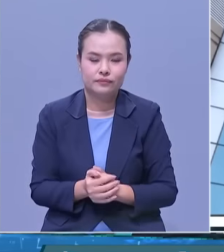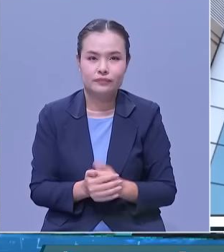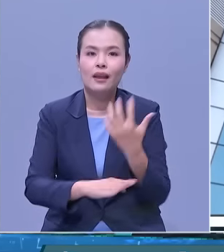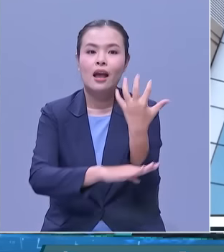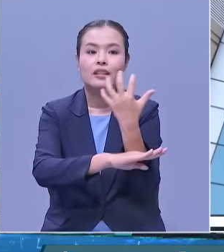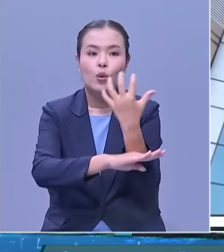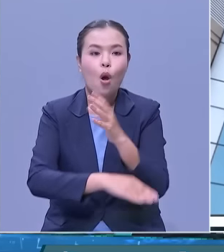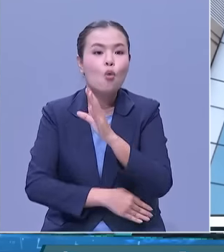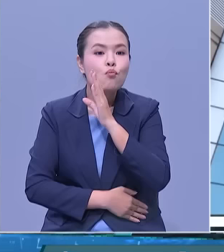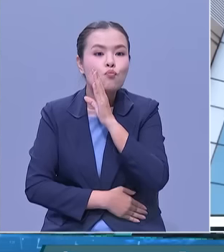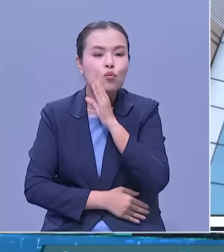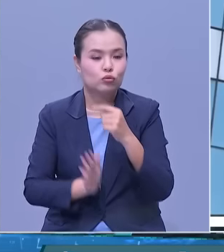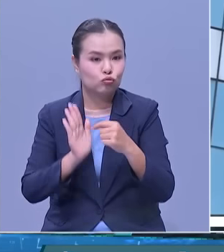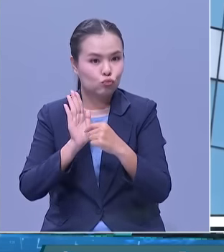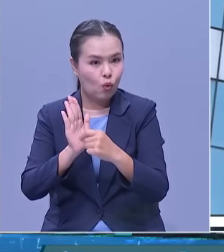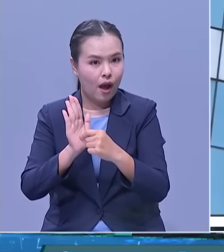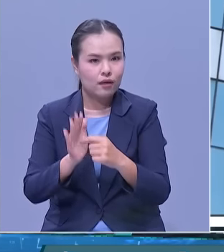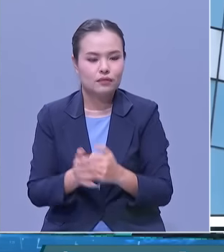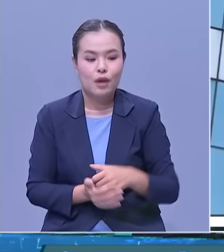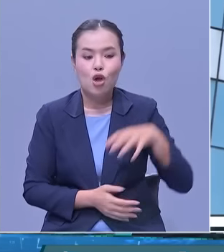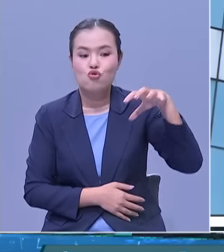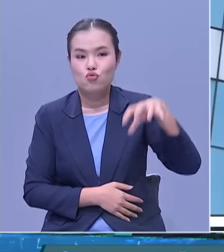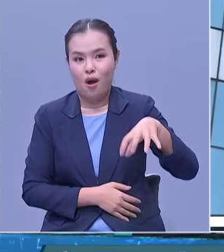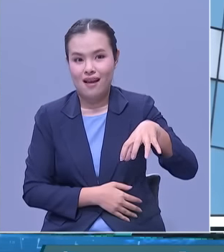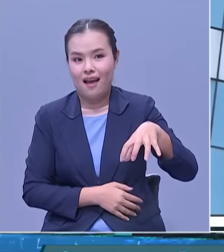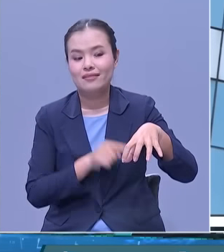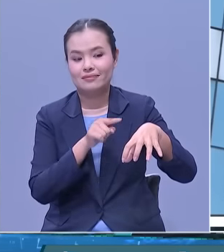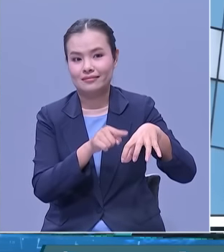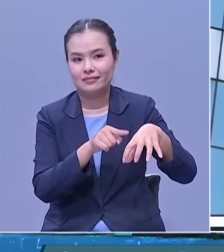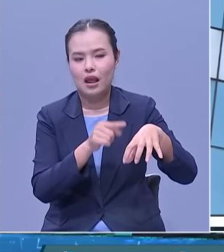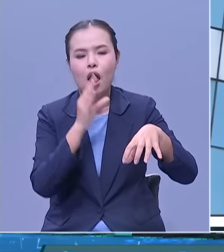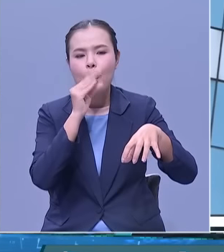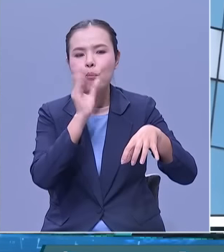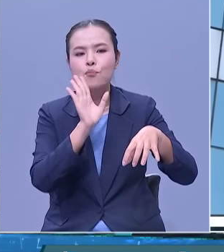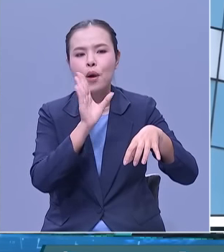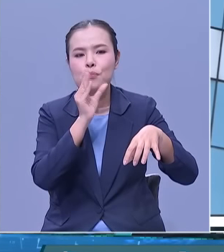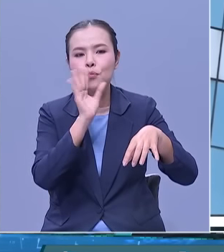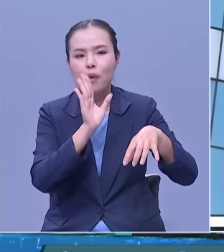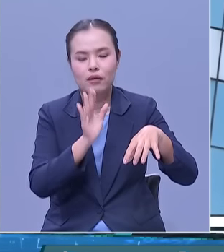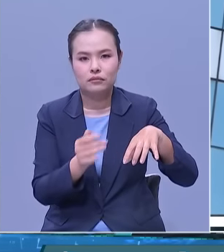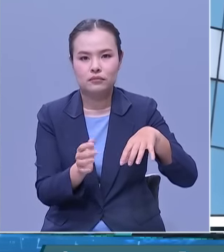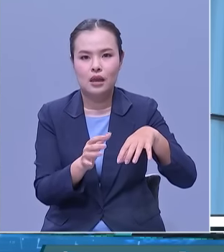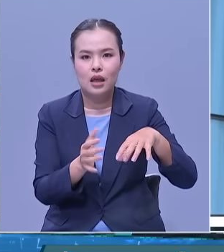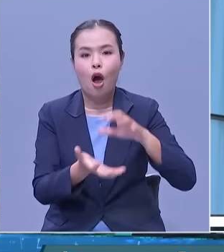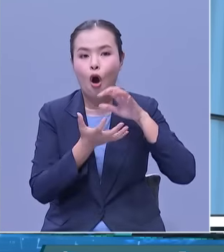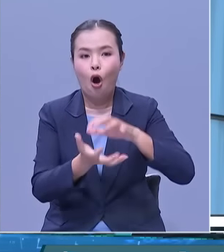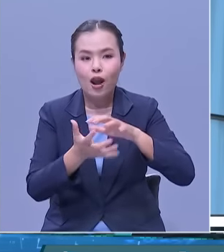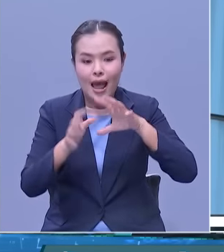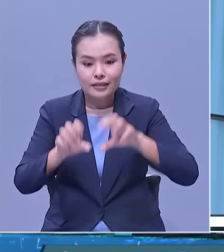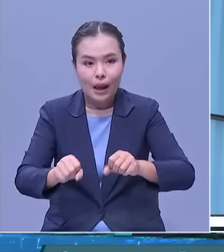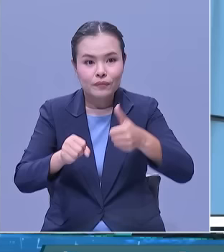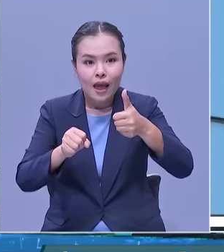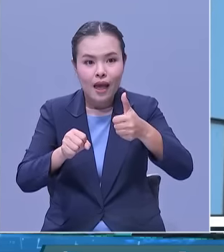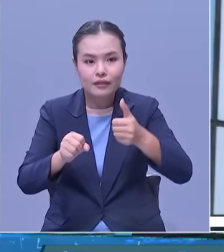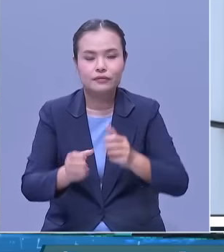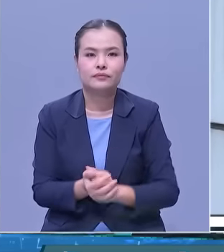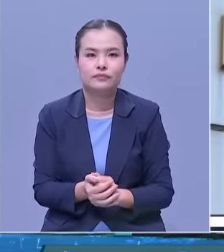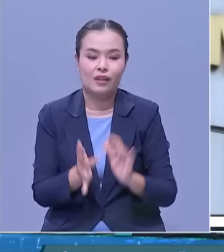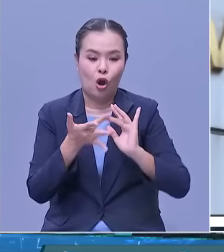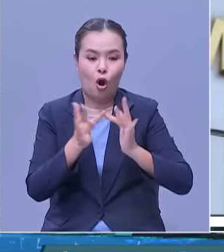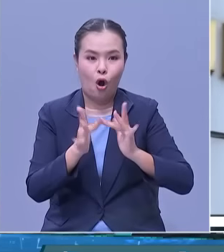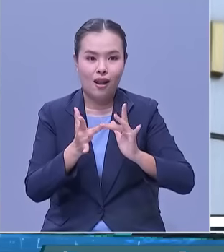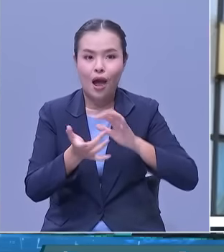สมมติยกตัวอย่างมีหน่วยงานของคุณแล้วกันผมไม่เอ่ยมีการจับการพนันออนไลน์ได้แล้วเขาบอกว่าหน่วย